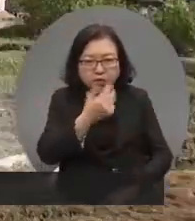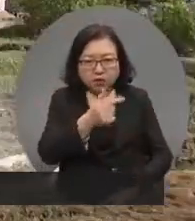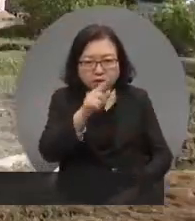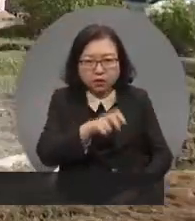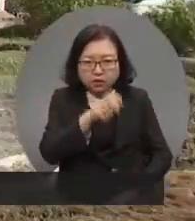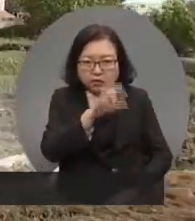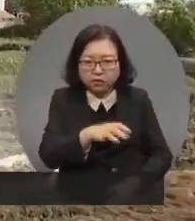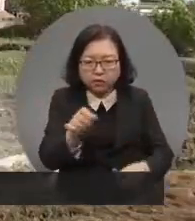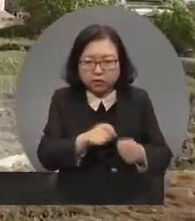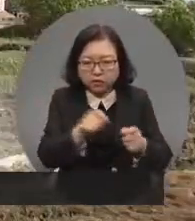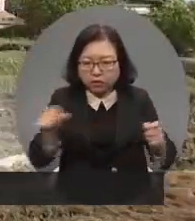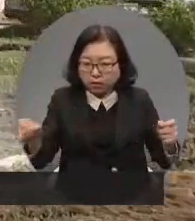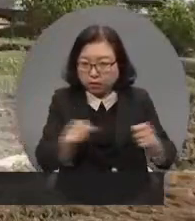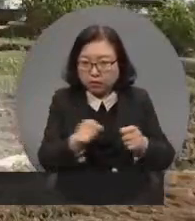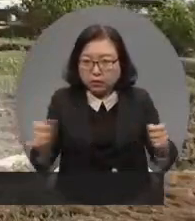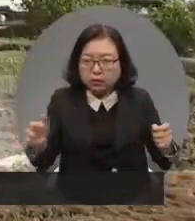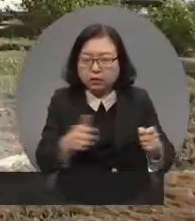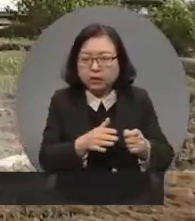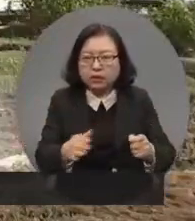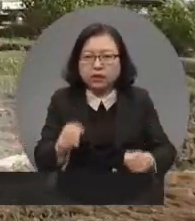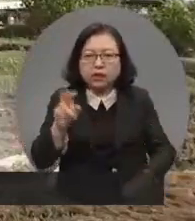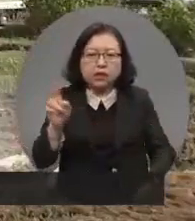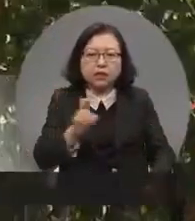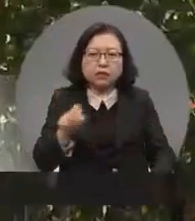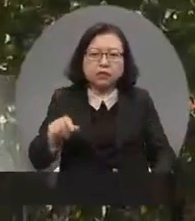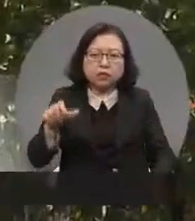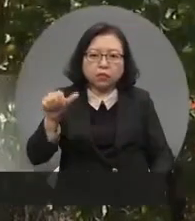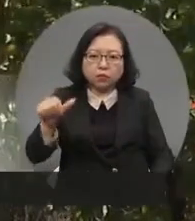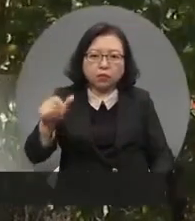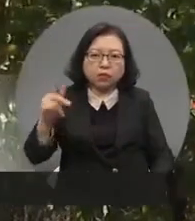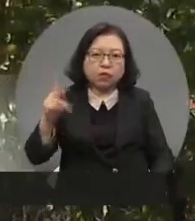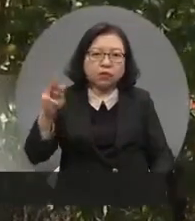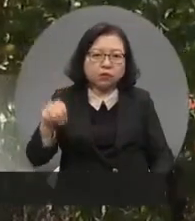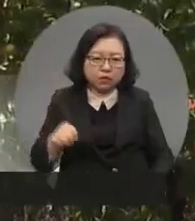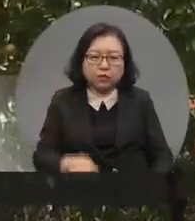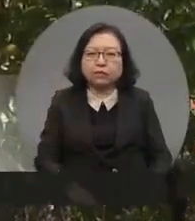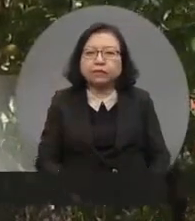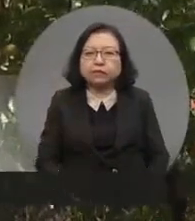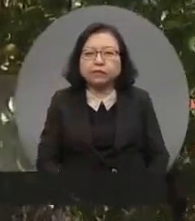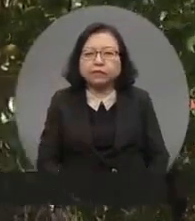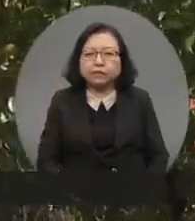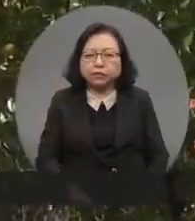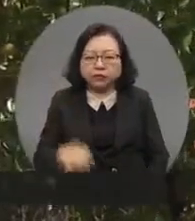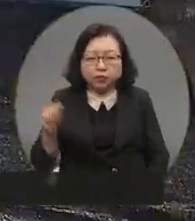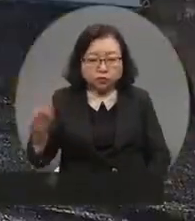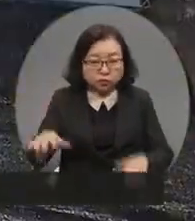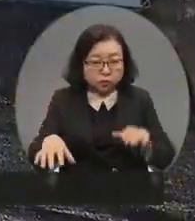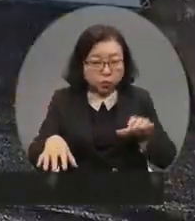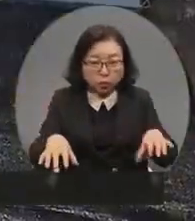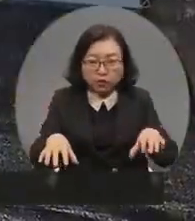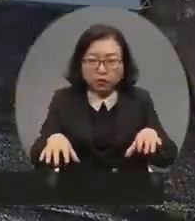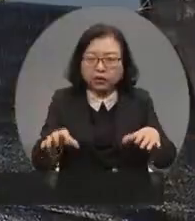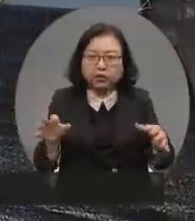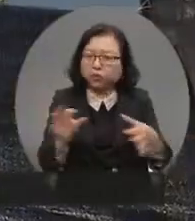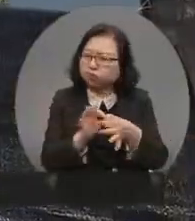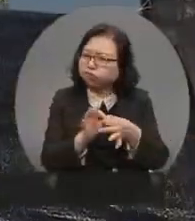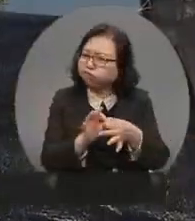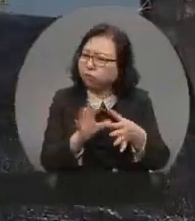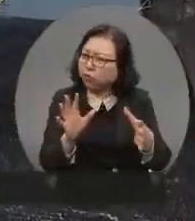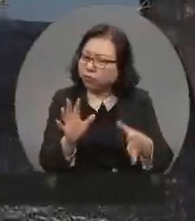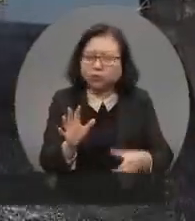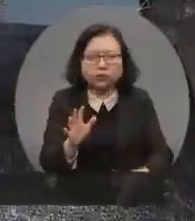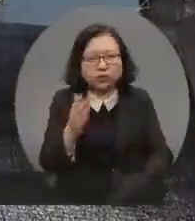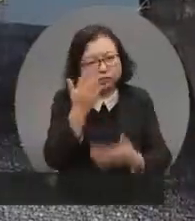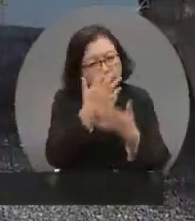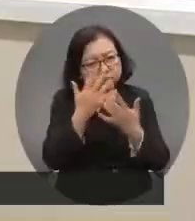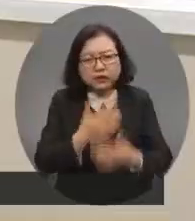농가와의 거리는 직선으로 20.5km 정도 떨어져 있습니다. 두 농가 사이 역학 관계는 확인되지